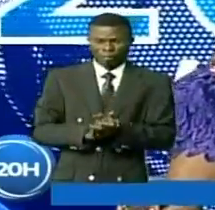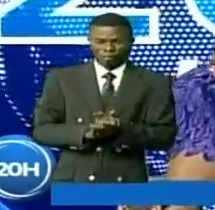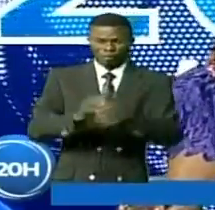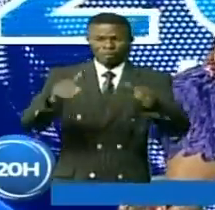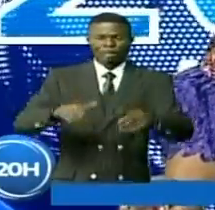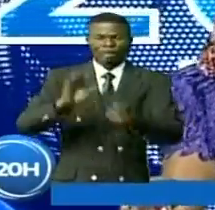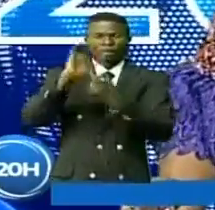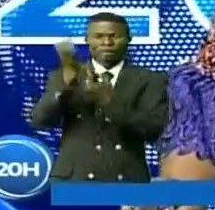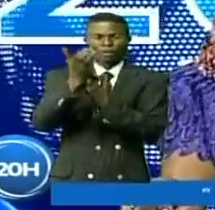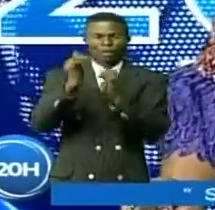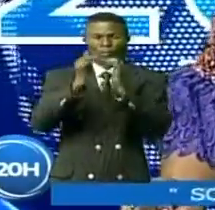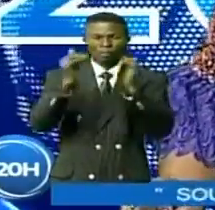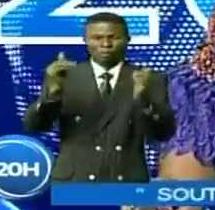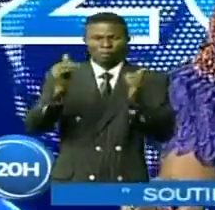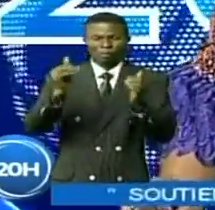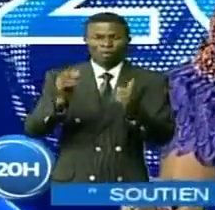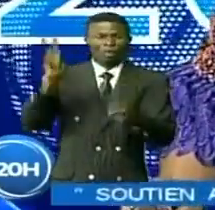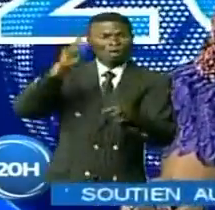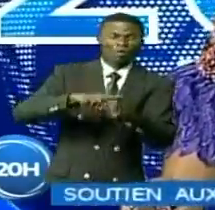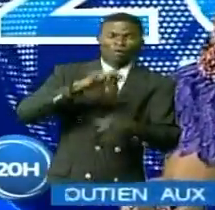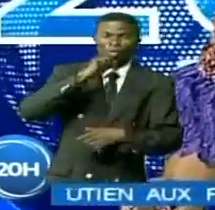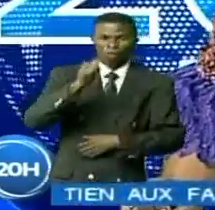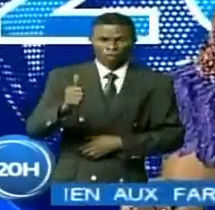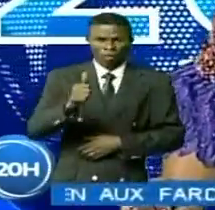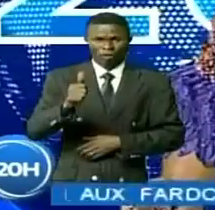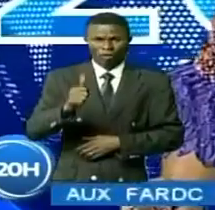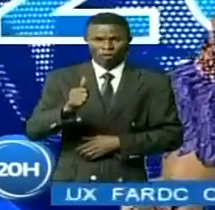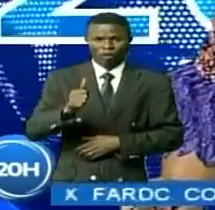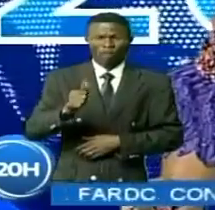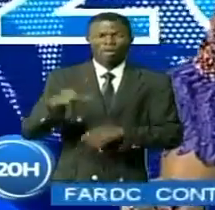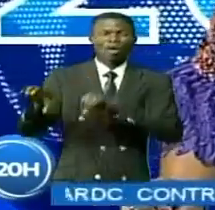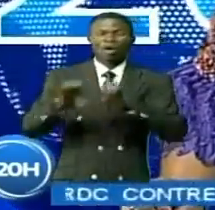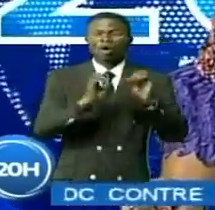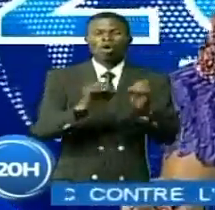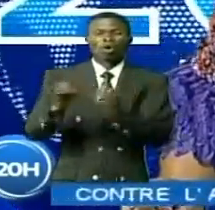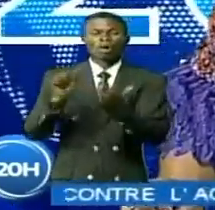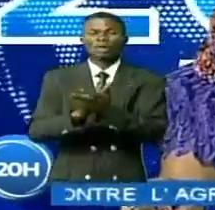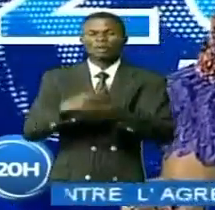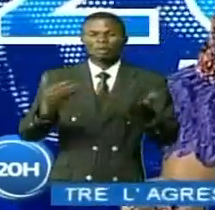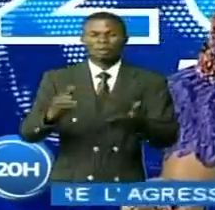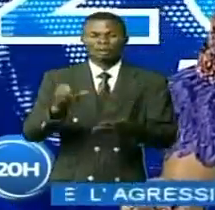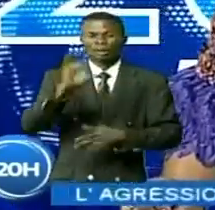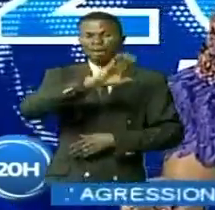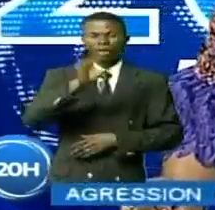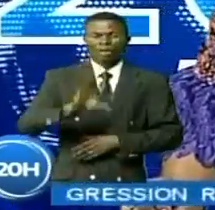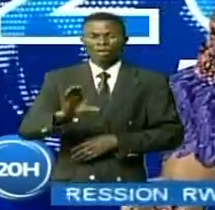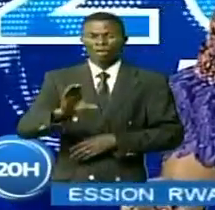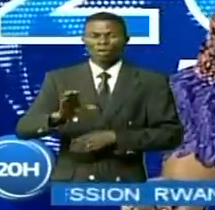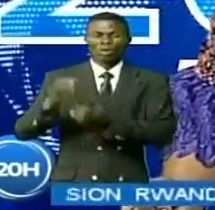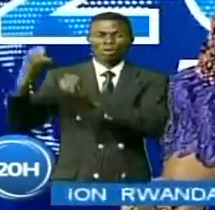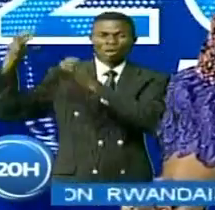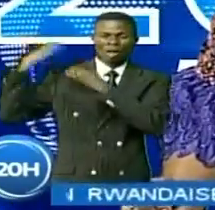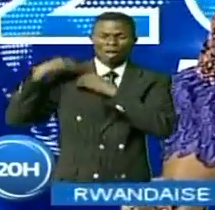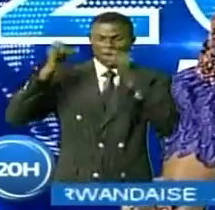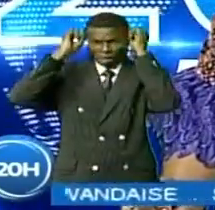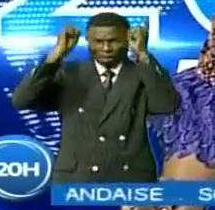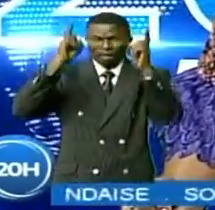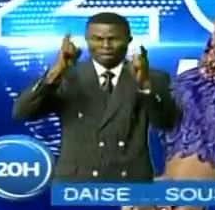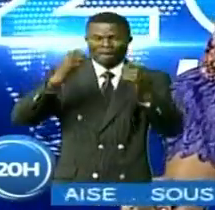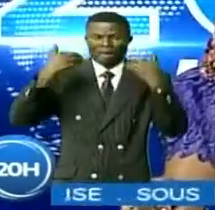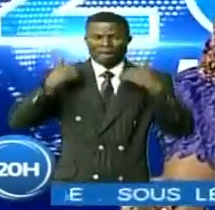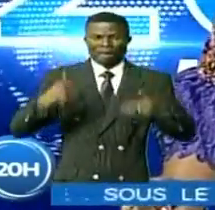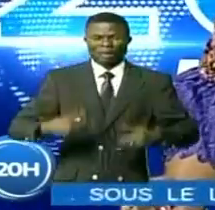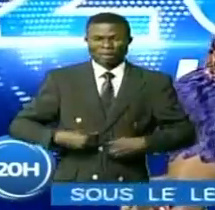paix et de la non-violence. Comment réussir ces assises? La commissaire en charge de l'éducation, santé et culture de la